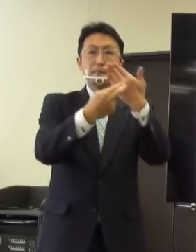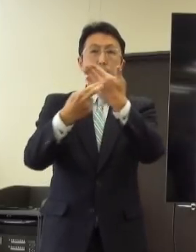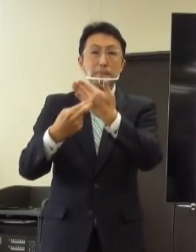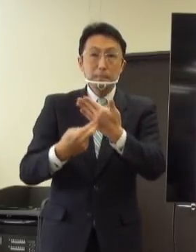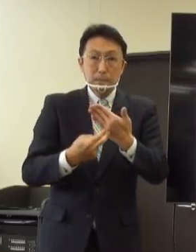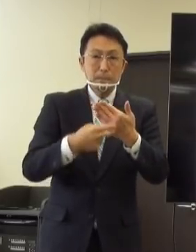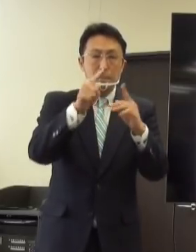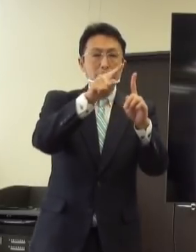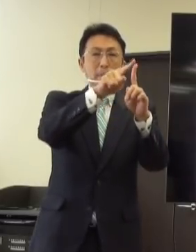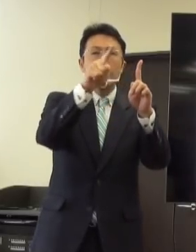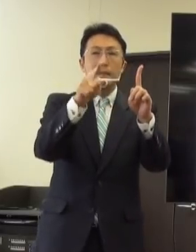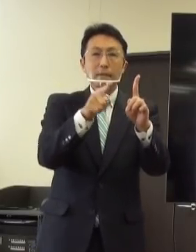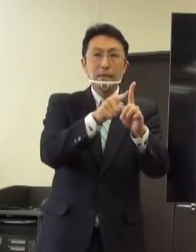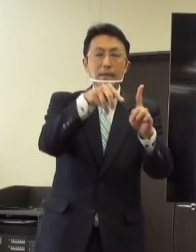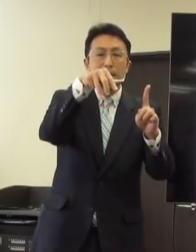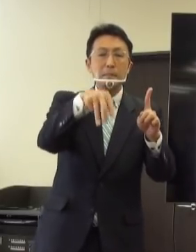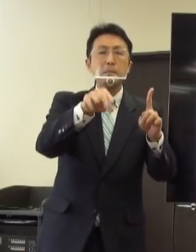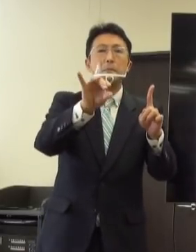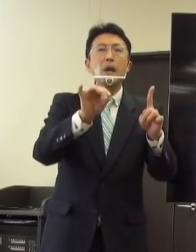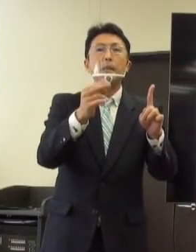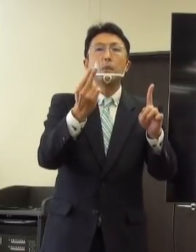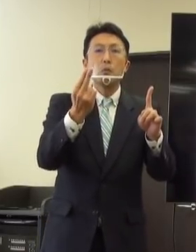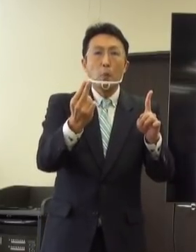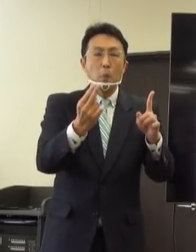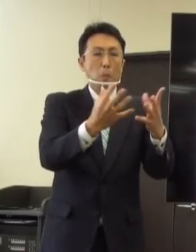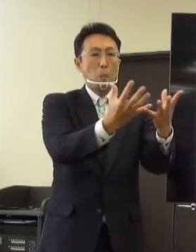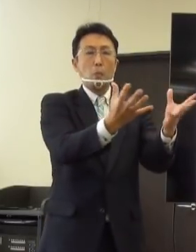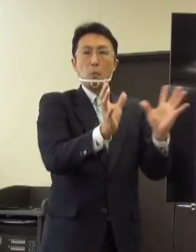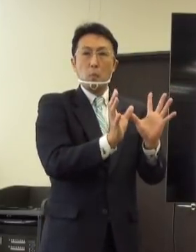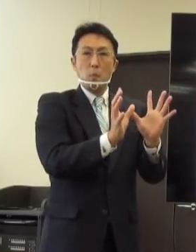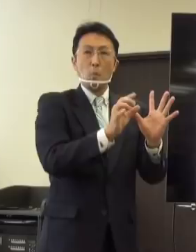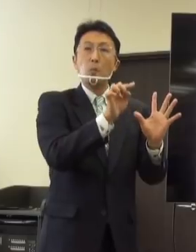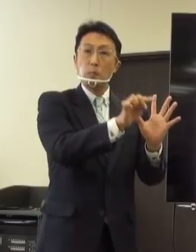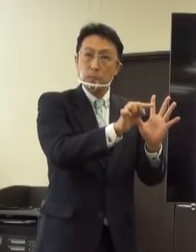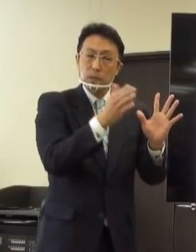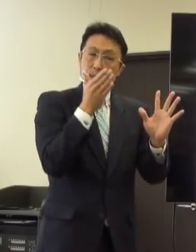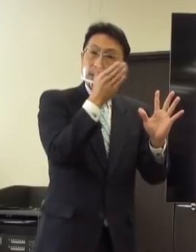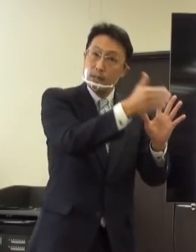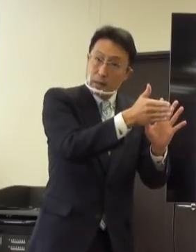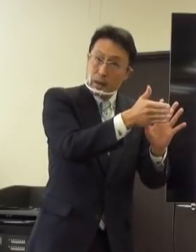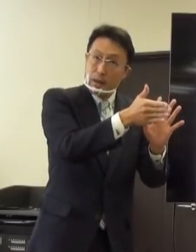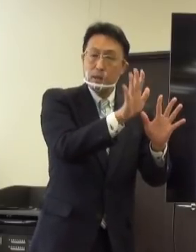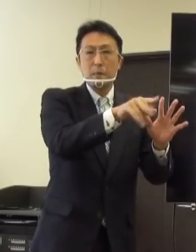中心にそういったあたりのことも調整といいますか、